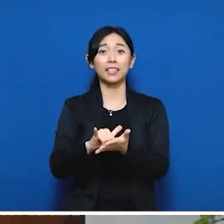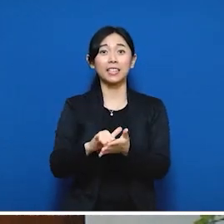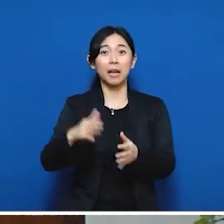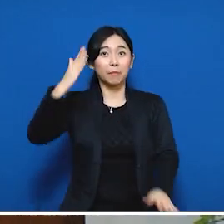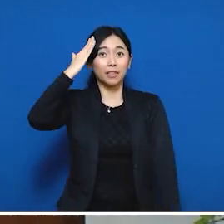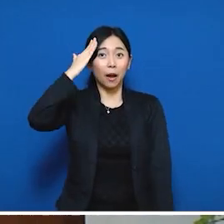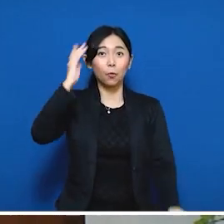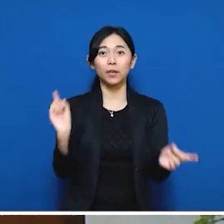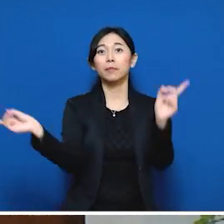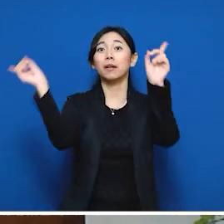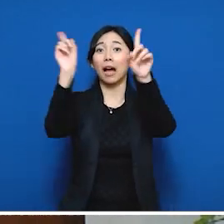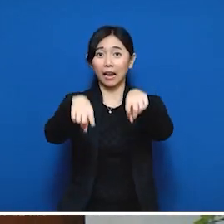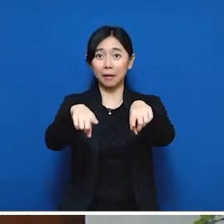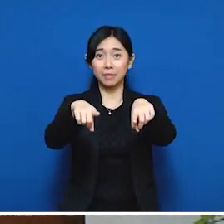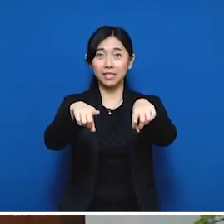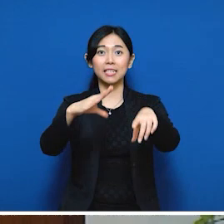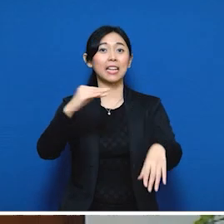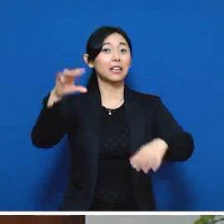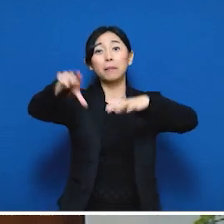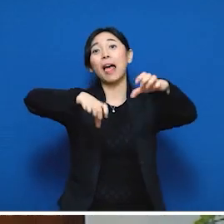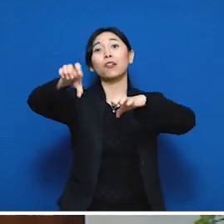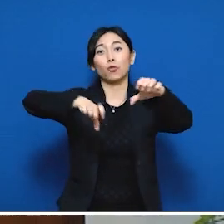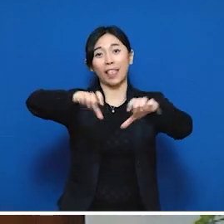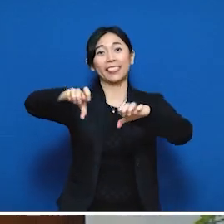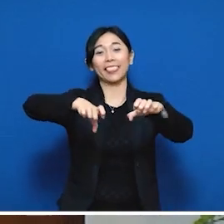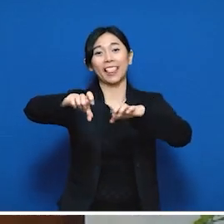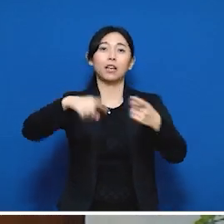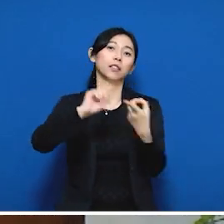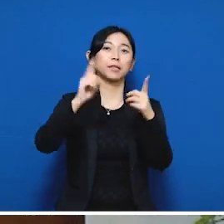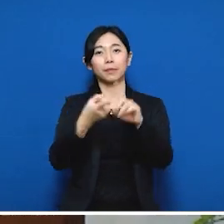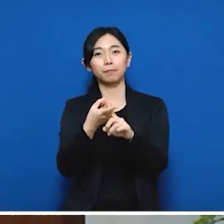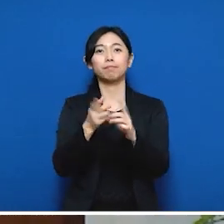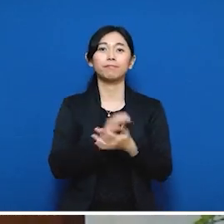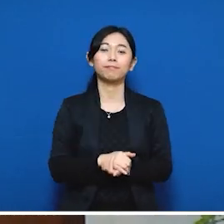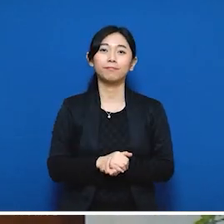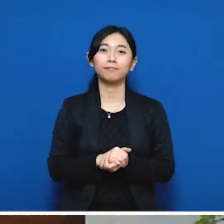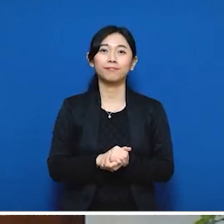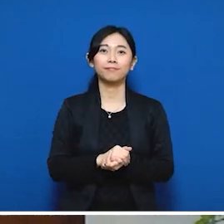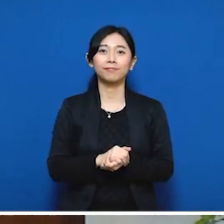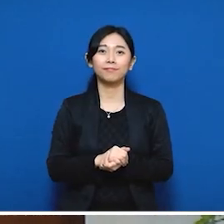mengalami, dan melakukan. Saudara,